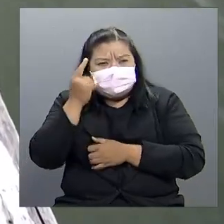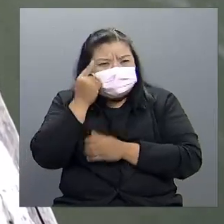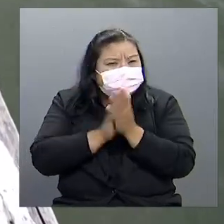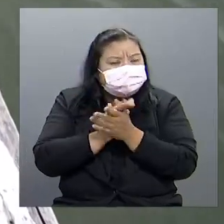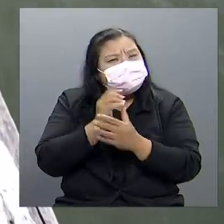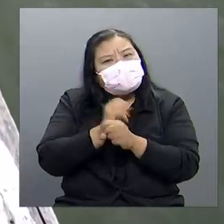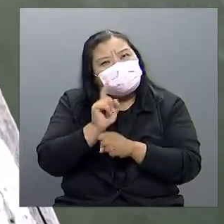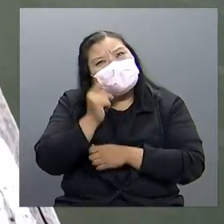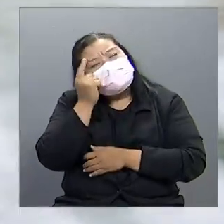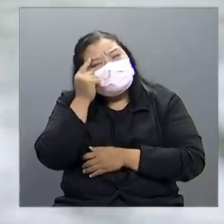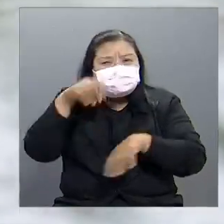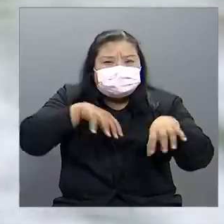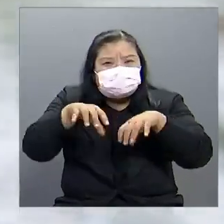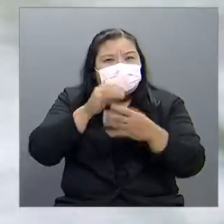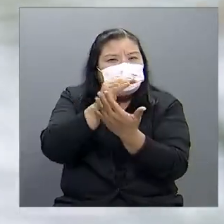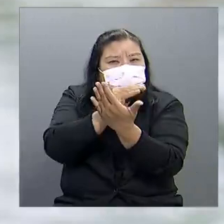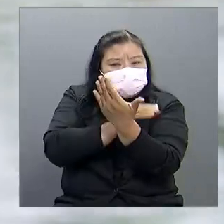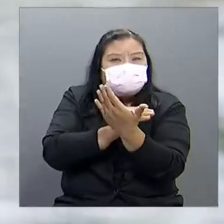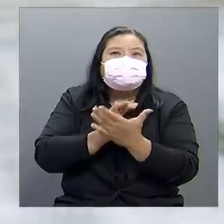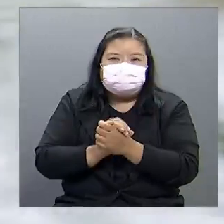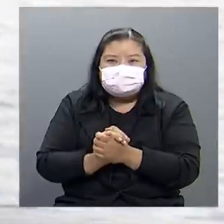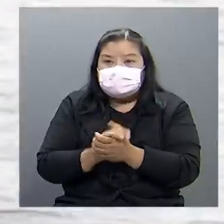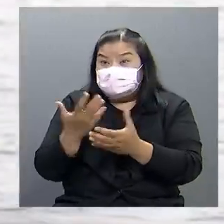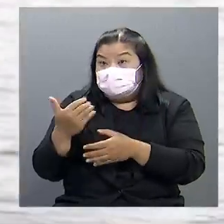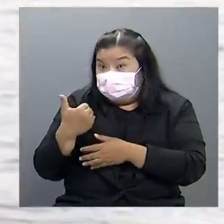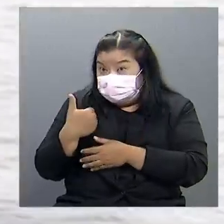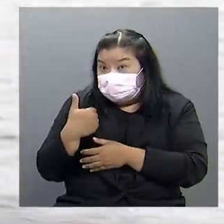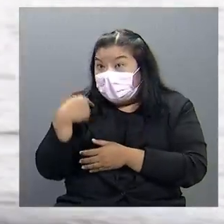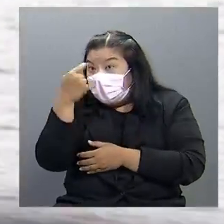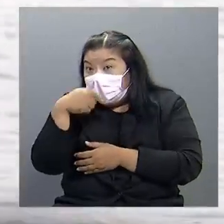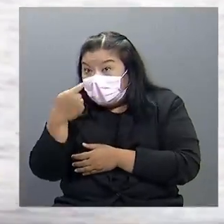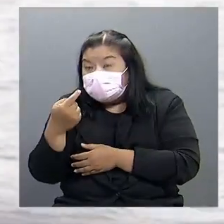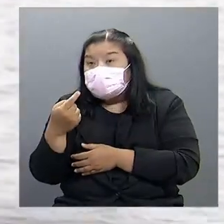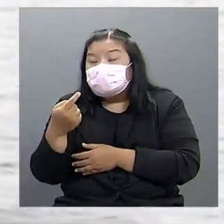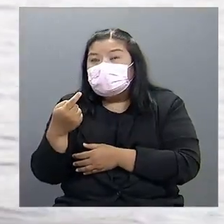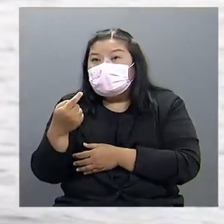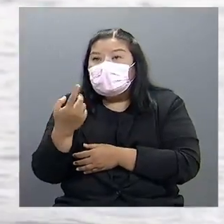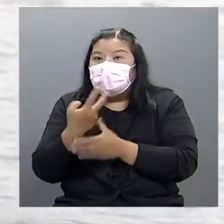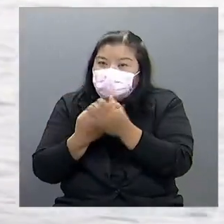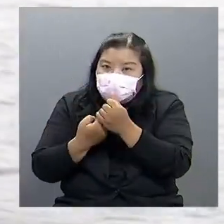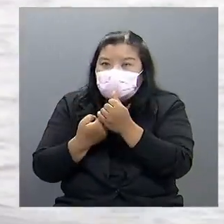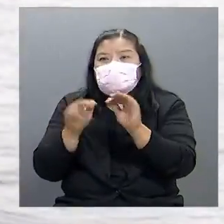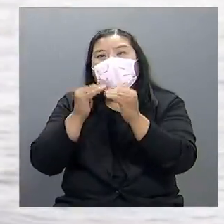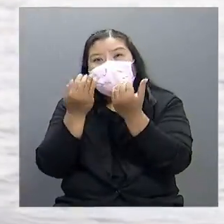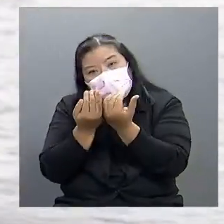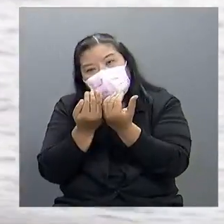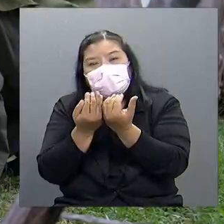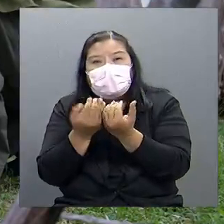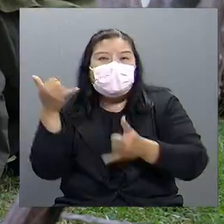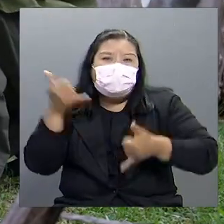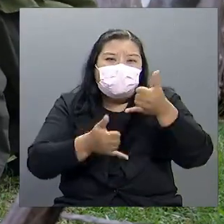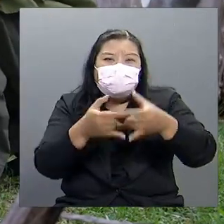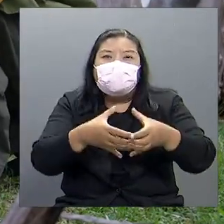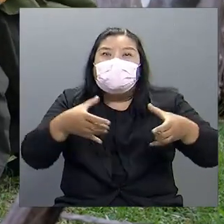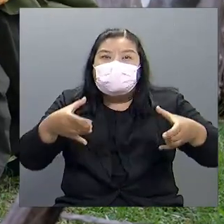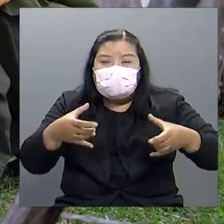เห็นแบบครอบครัวเพื่อนฝูงหรือคนรู้ใจเข้ามาแบบใช้เวลากิจกรรมร่วมกันสมมุติครอบครัวพา